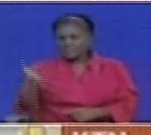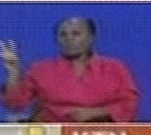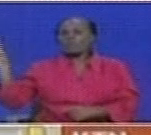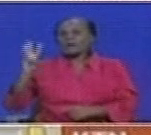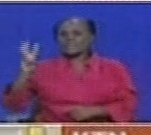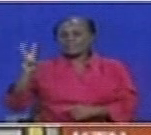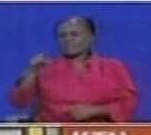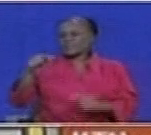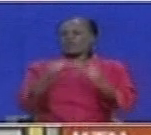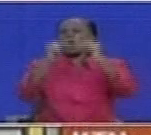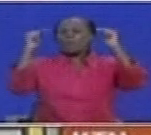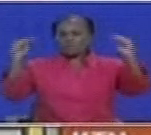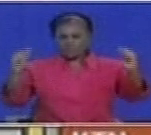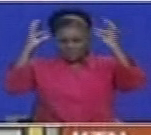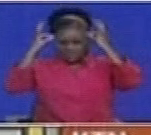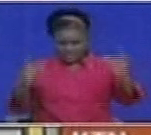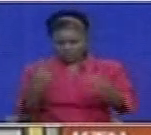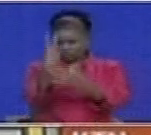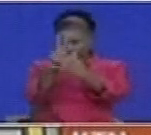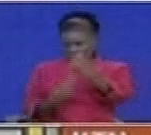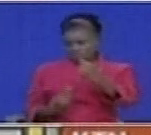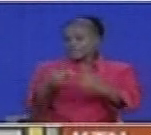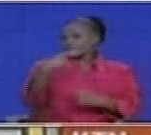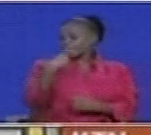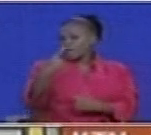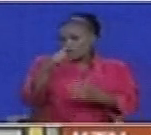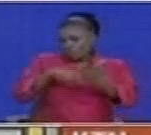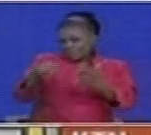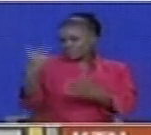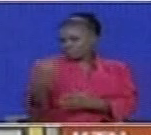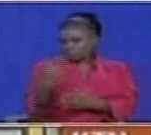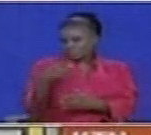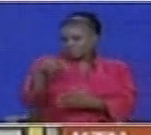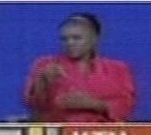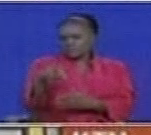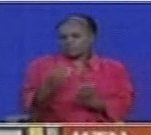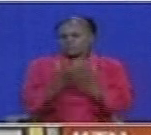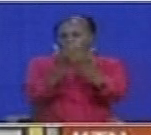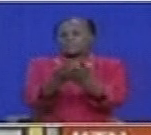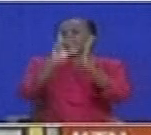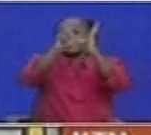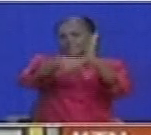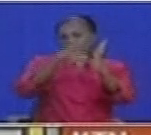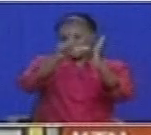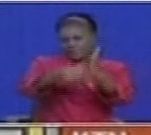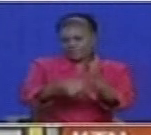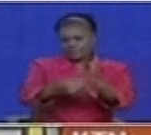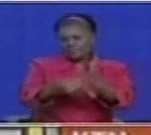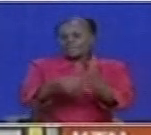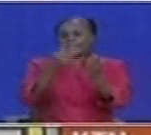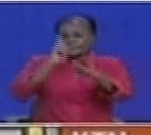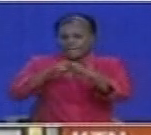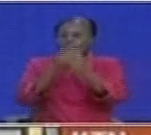hiv amep uam muzi wa maji hao wawi akema rufaa hii ili wasila mahakam kuchel katika rufaa yake